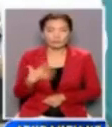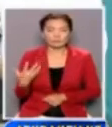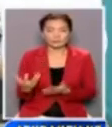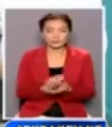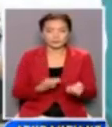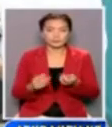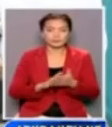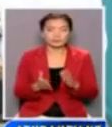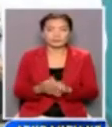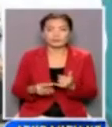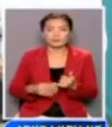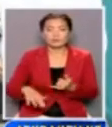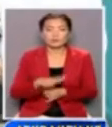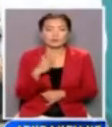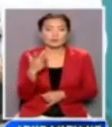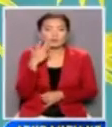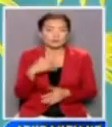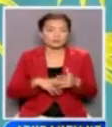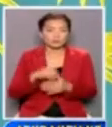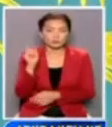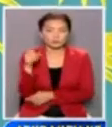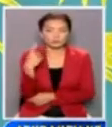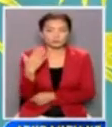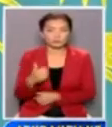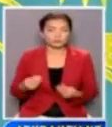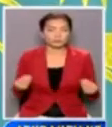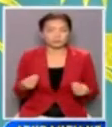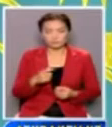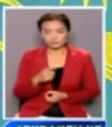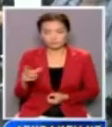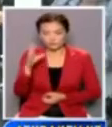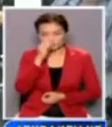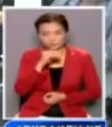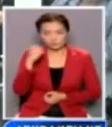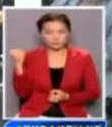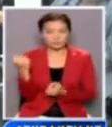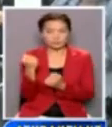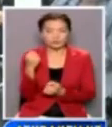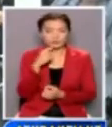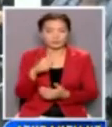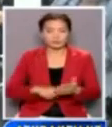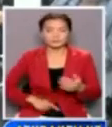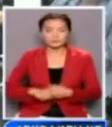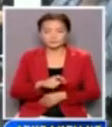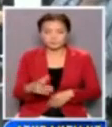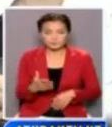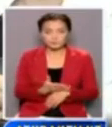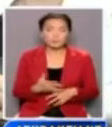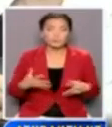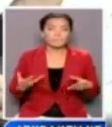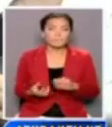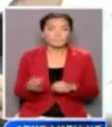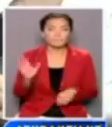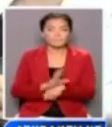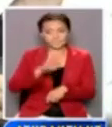политической системы страны есть определяться лучшие авторитетные лидеры которые получили поддержку и доверие в обществе соответствии с